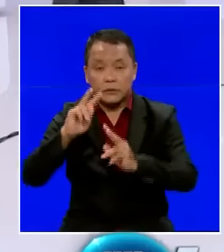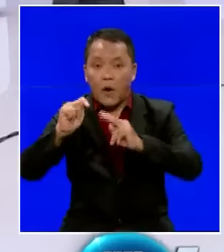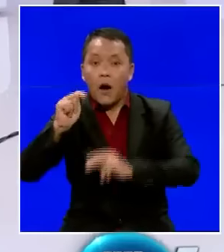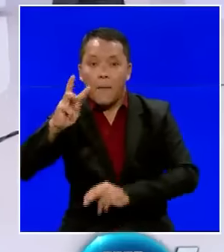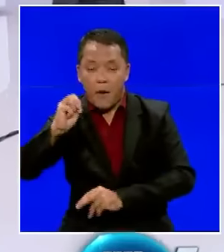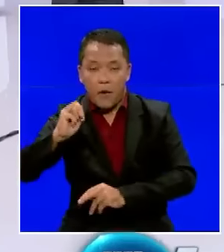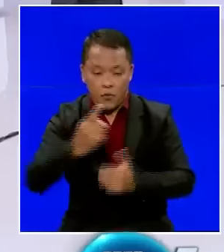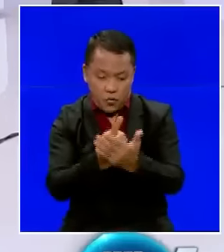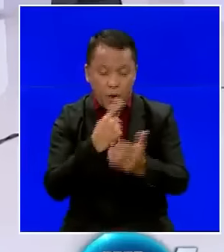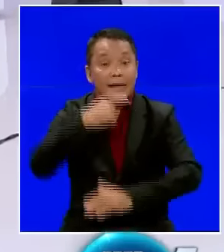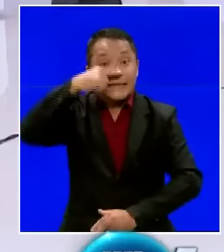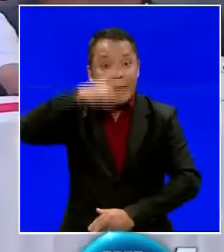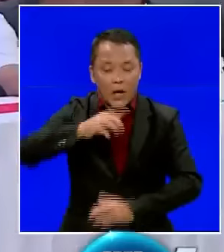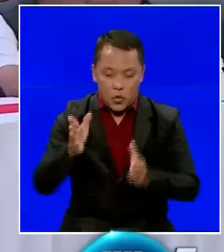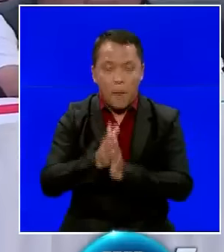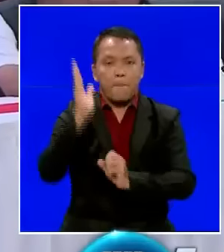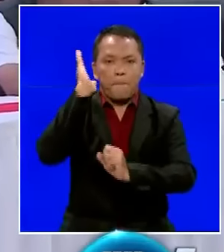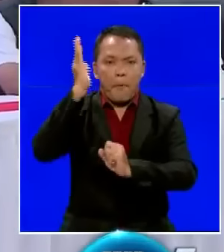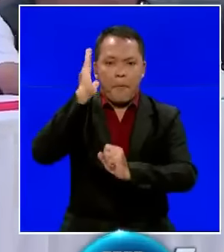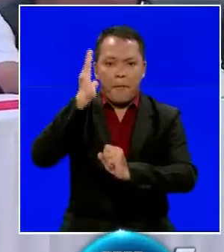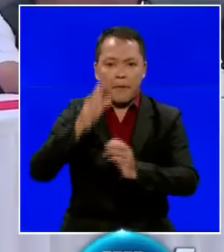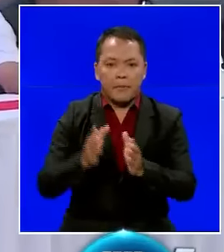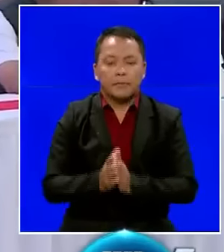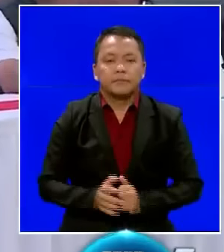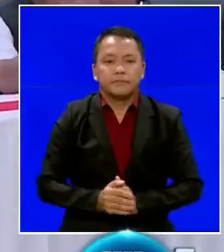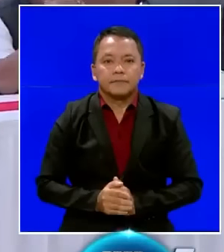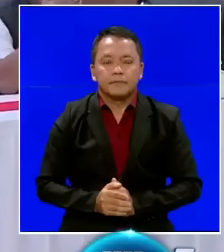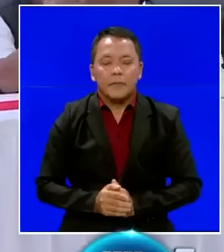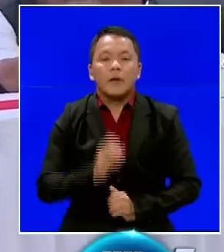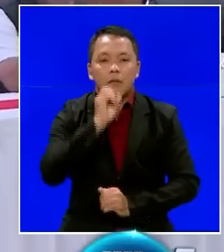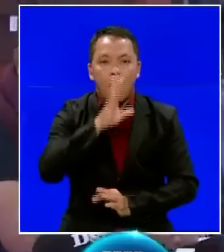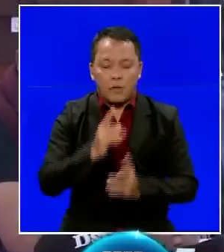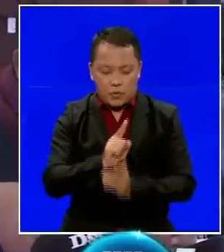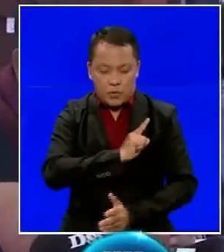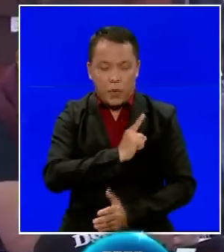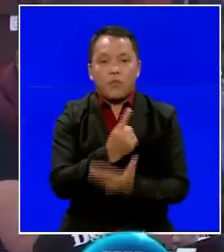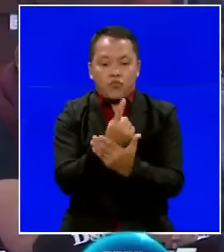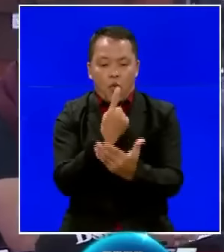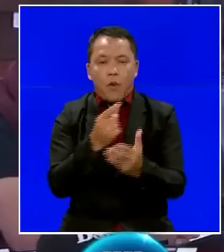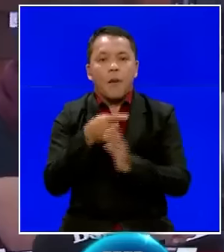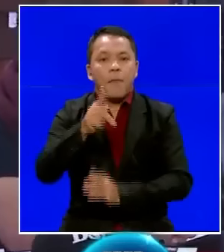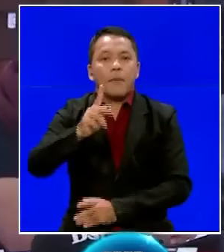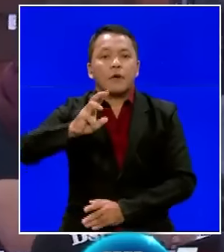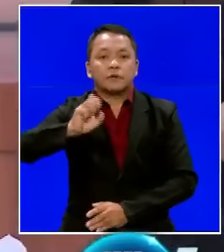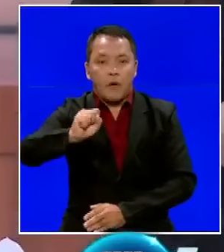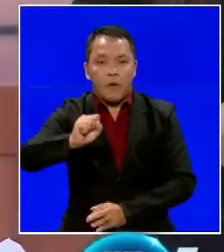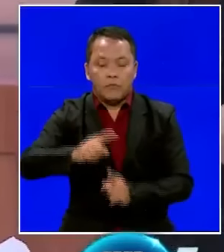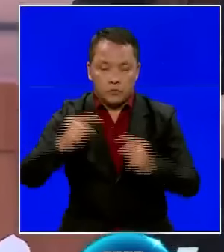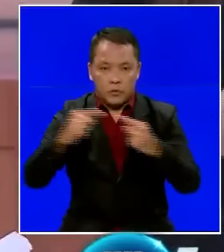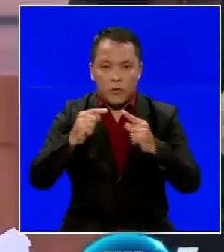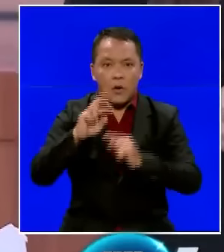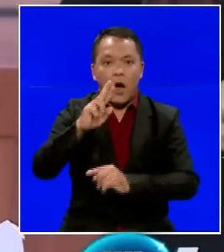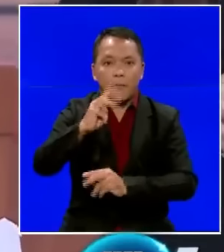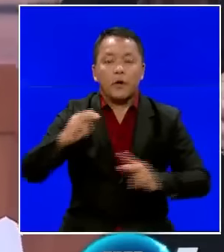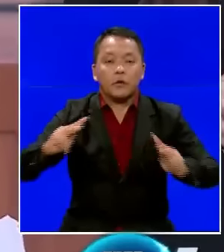เมืองเป็นตัวแทนฝ่ายไทยในการร่วมแถลงข่าวพลตำรวจโทพานุรัตน์ค่ะบอกว่าในนามของปปส.ซึ่งขึ้นตรงกับรัฐมน